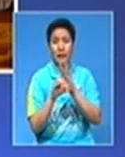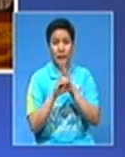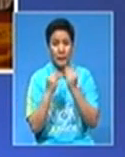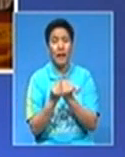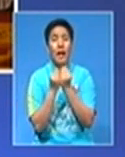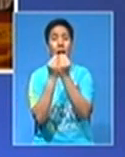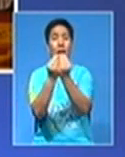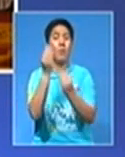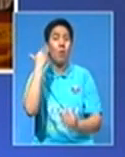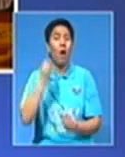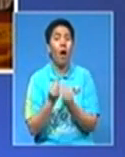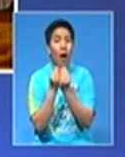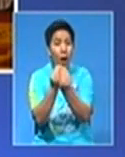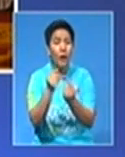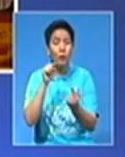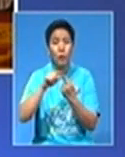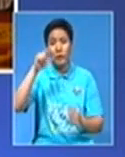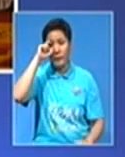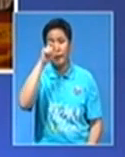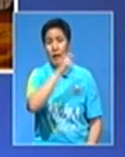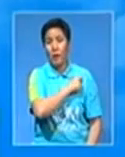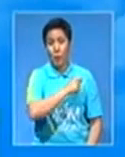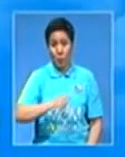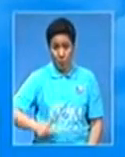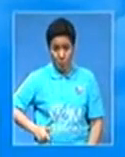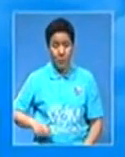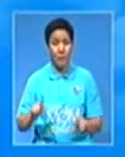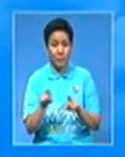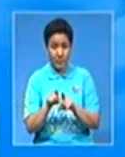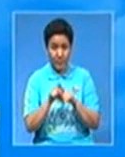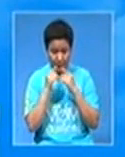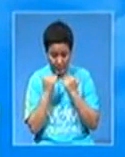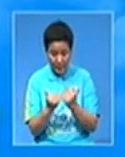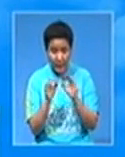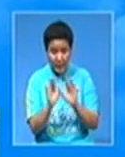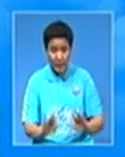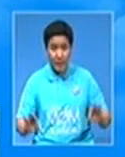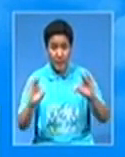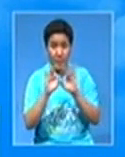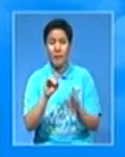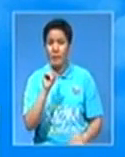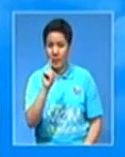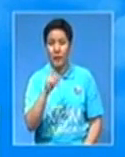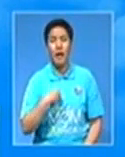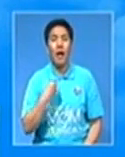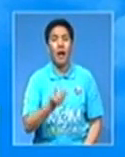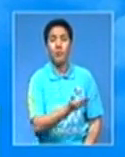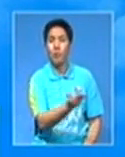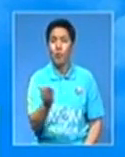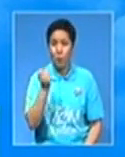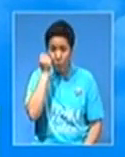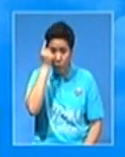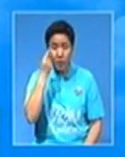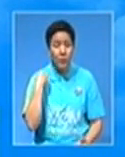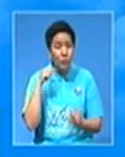ให้กับพระบาทสมเด็จพระเจ้าอยู่หัวมาแล้วด้วยเช่นกันนะครับสำหรับเรื่องที่สำคัญที่ผมอยากจะทำความเข้าใจนะครับเรื่อง